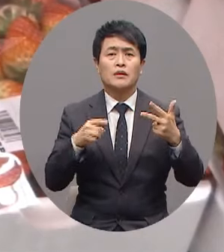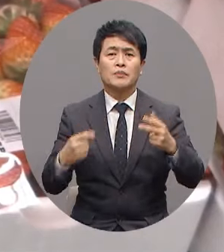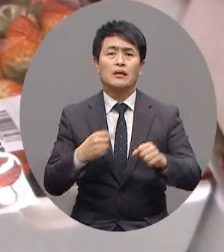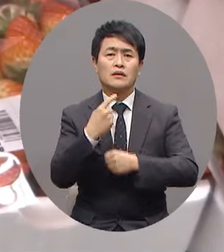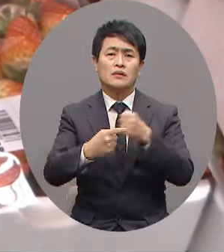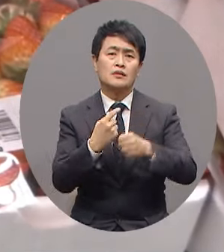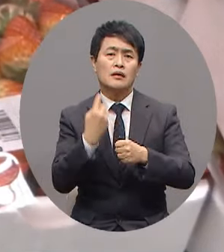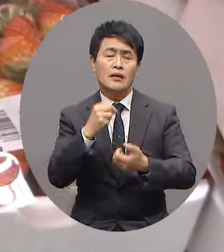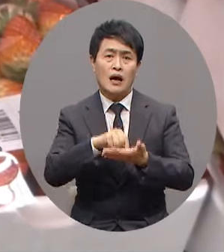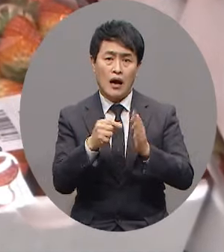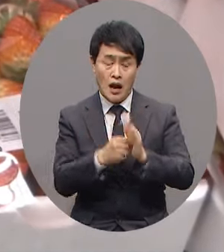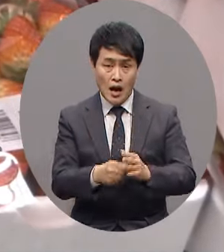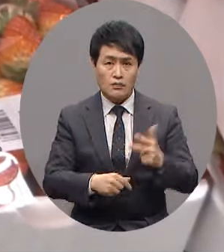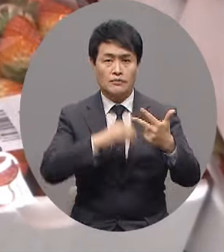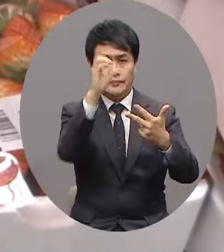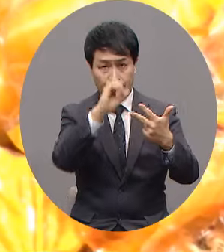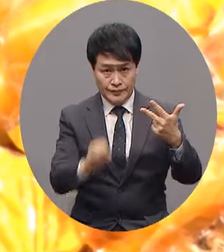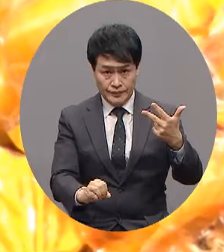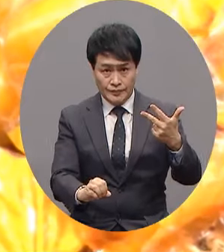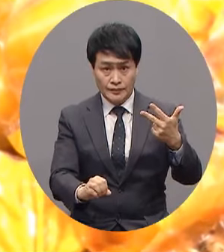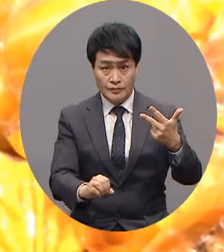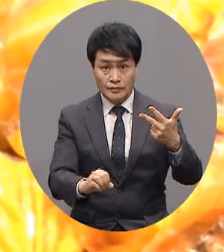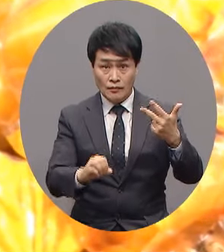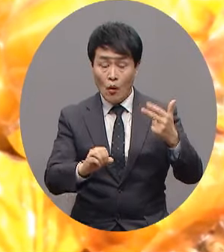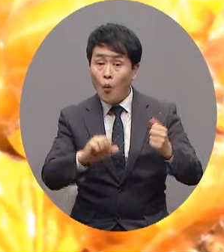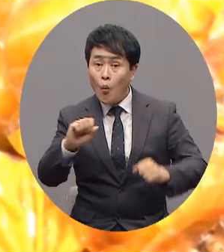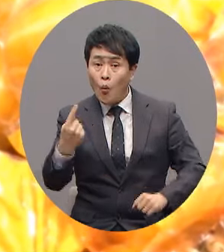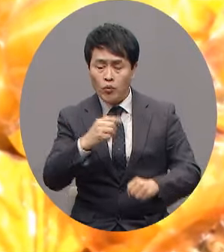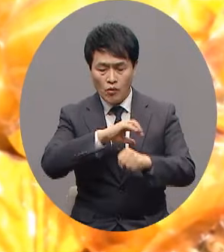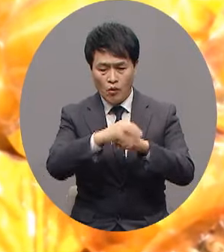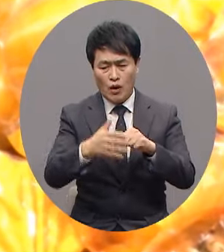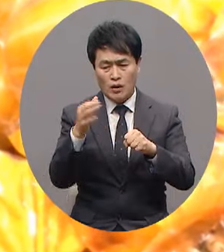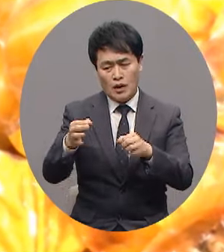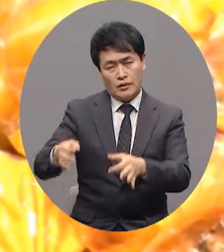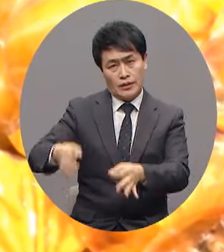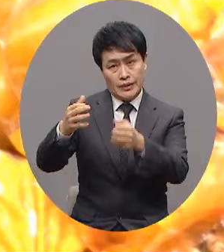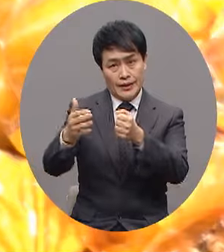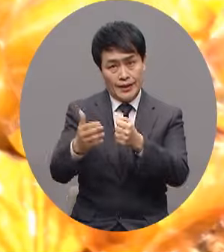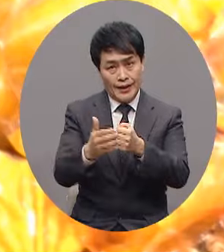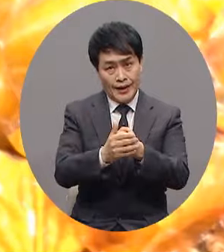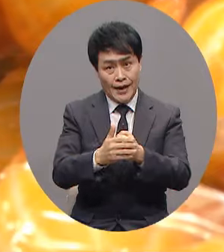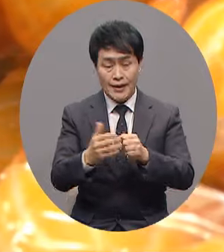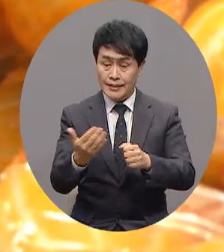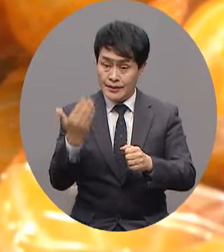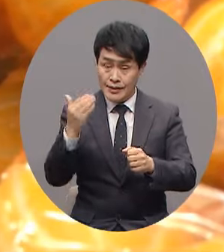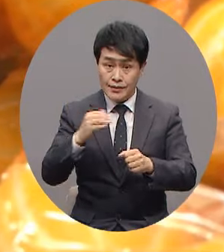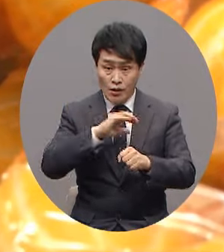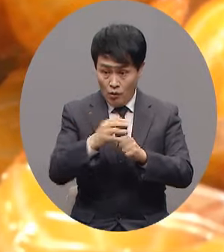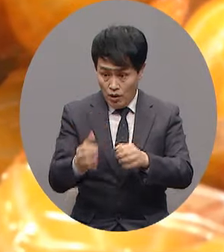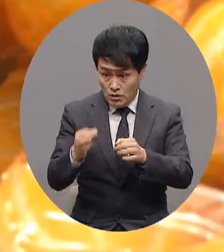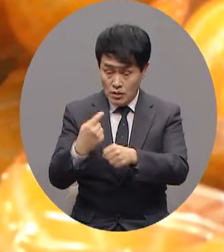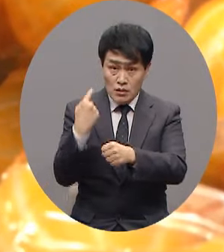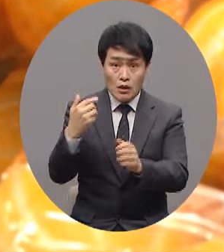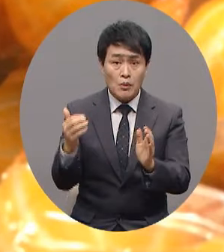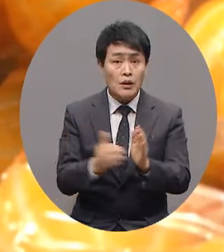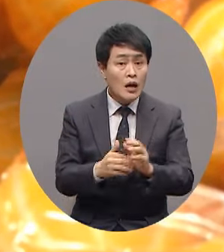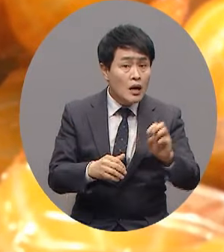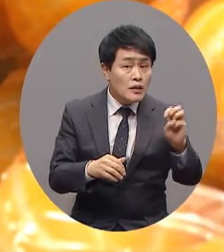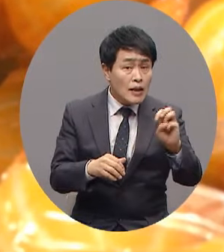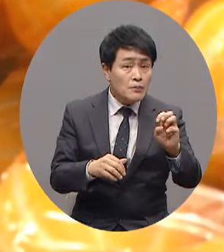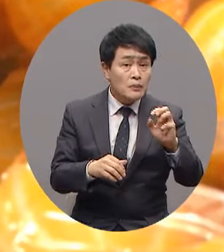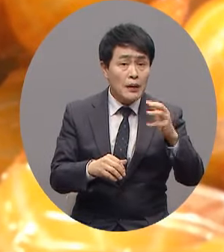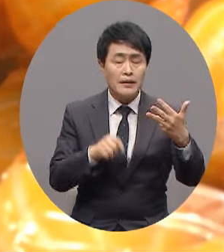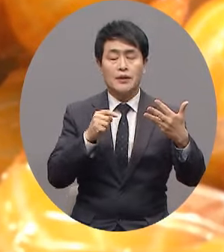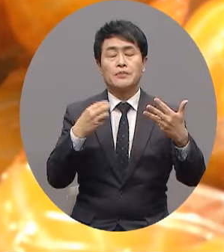만에 7%대를 기록했습니다. 주요 원인은 과일값 급등으로 지난달 과일 물가지수는 1년 전보다